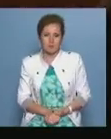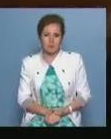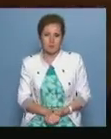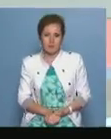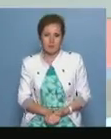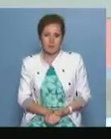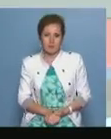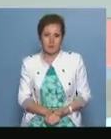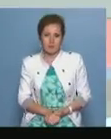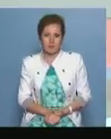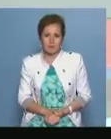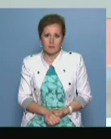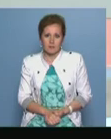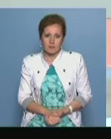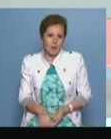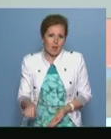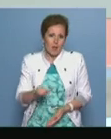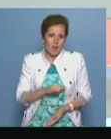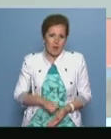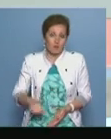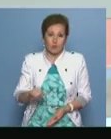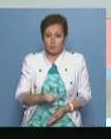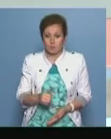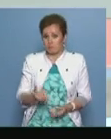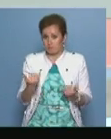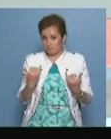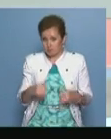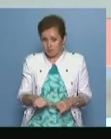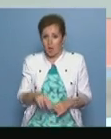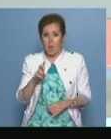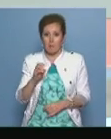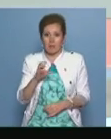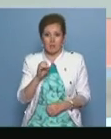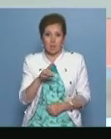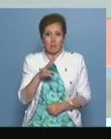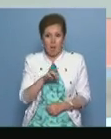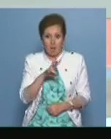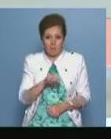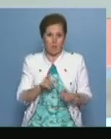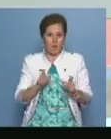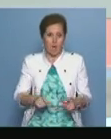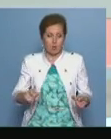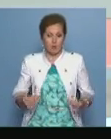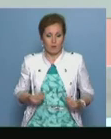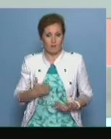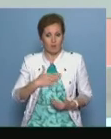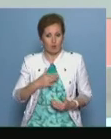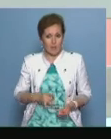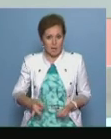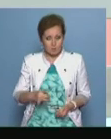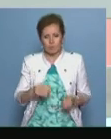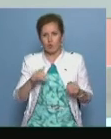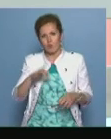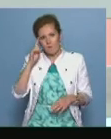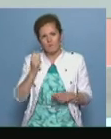Удмуртия». В Удмуртии зреет сенсация. Бессермяне, народ, который, в общем-то, только в нашей республике и живет, решил выяснить,